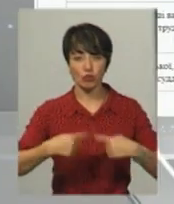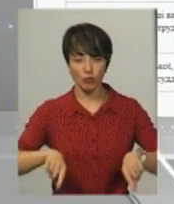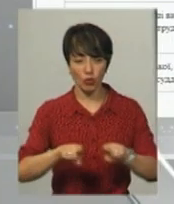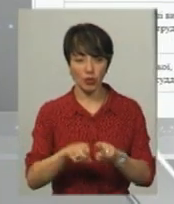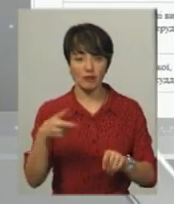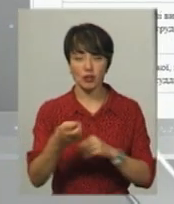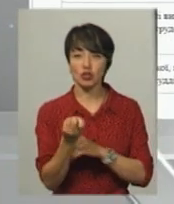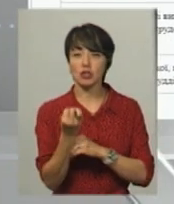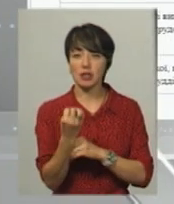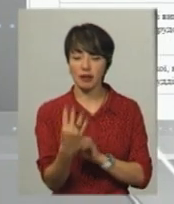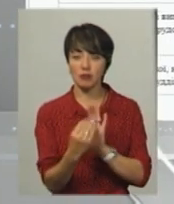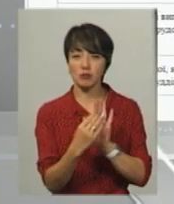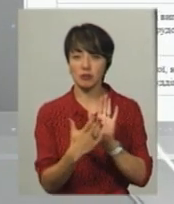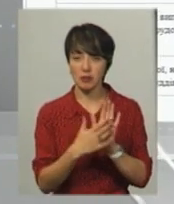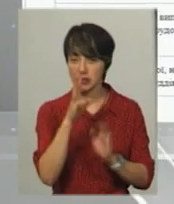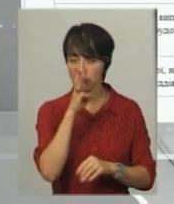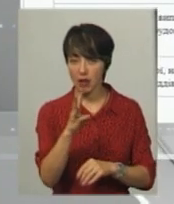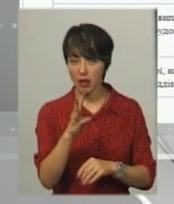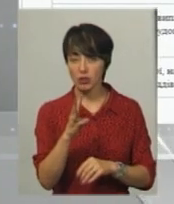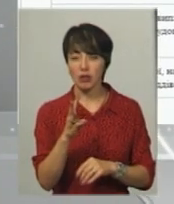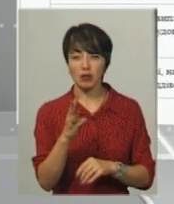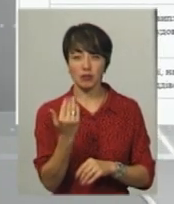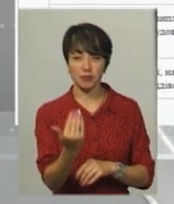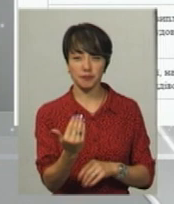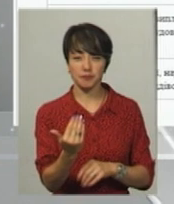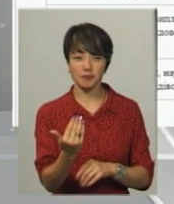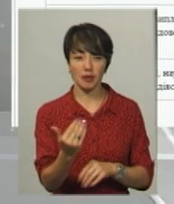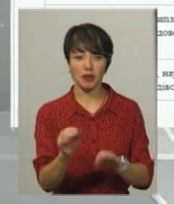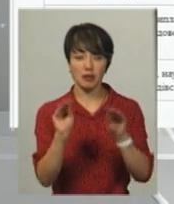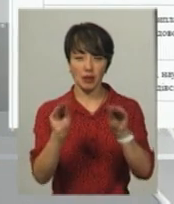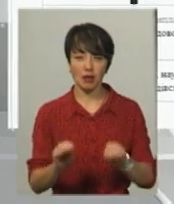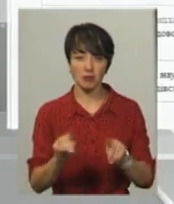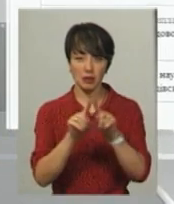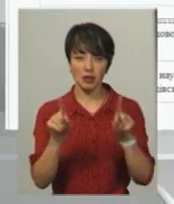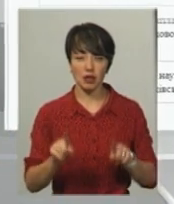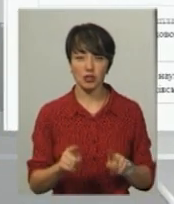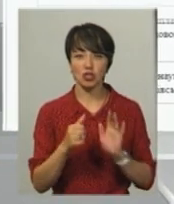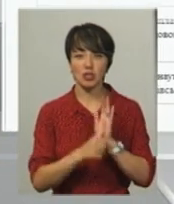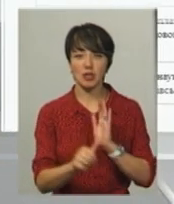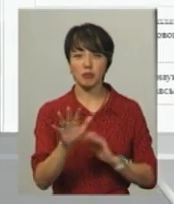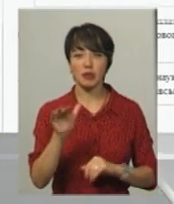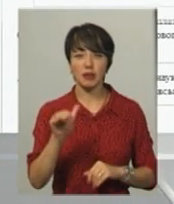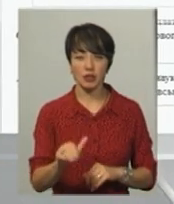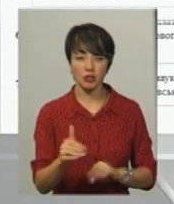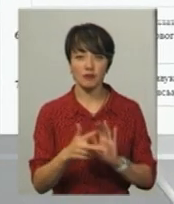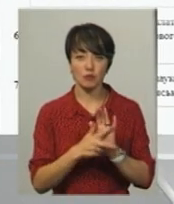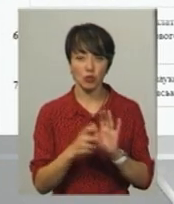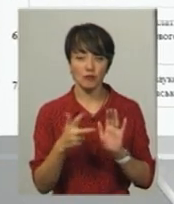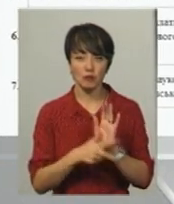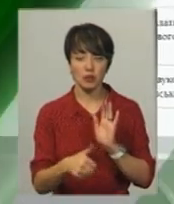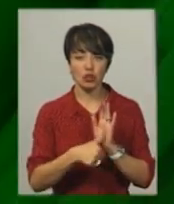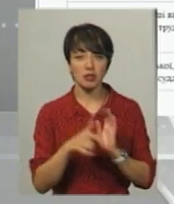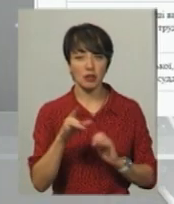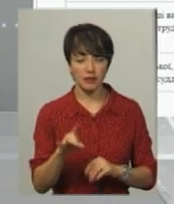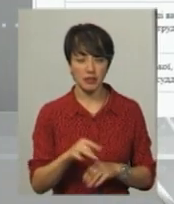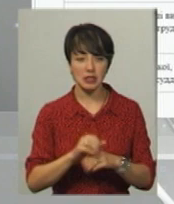У 2014 році заробітна плата Романа Мацоли, за даними поданої декларації, становить 65 886